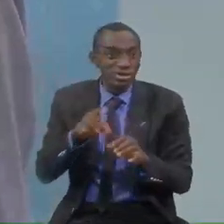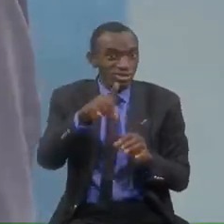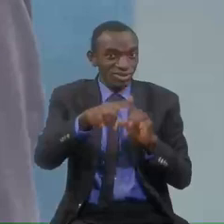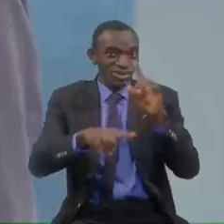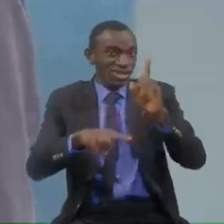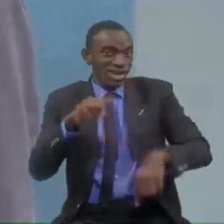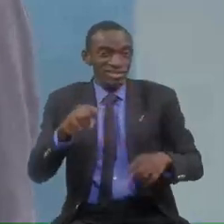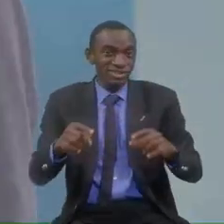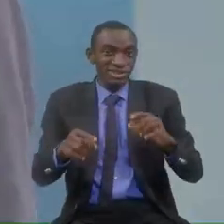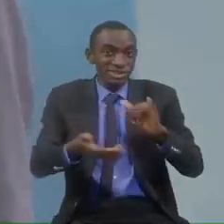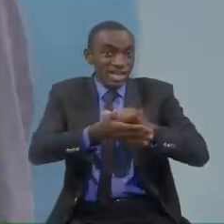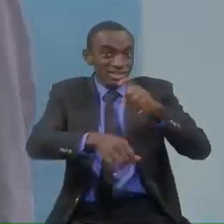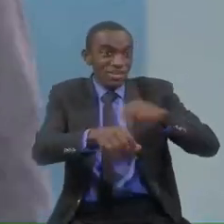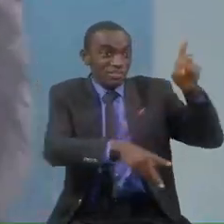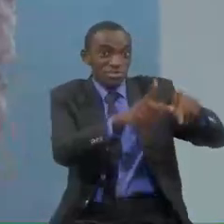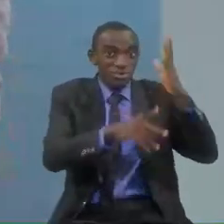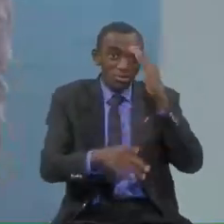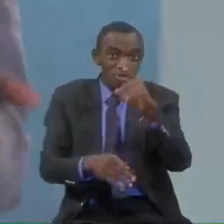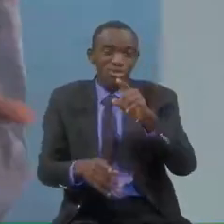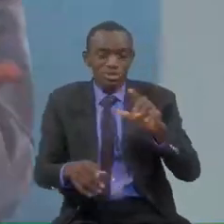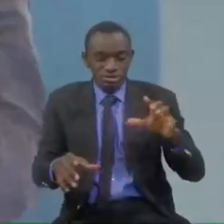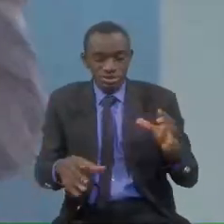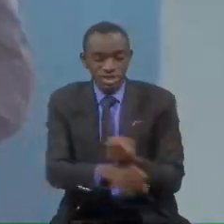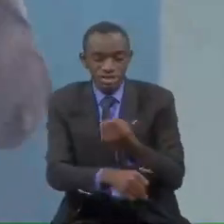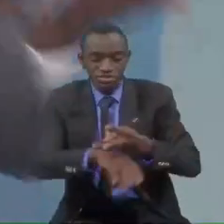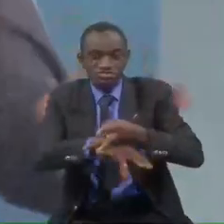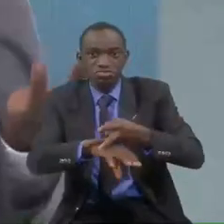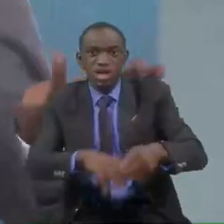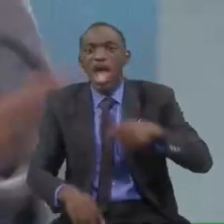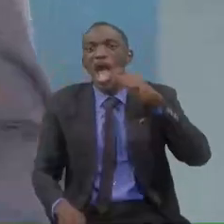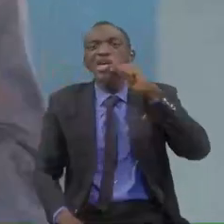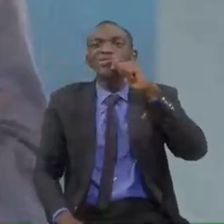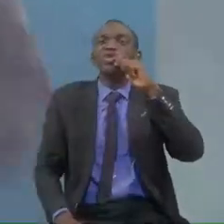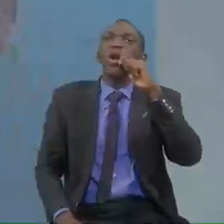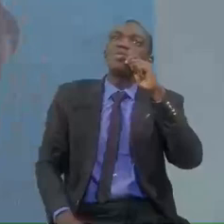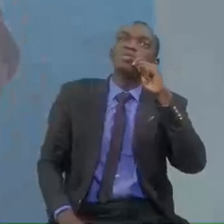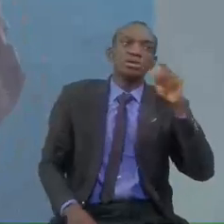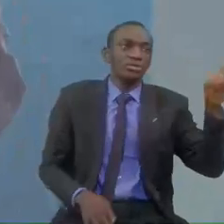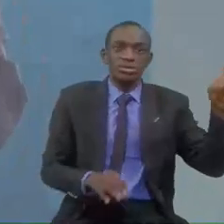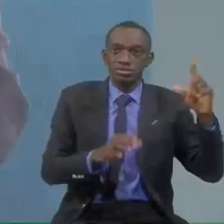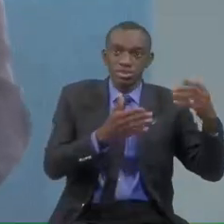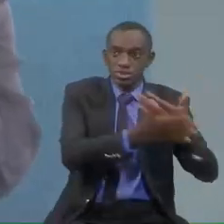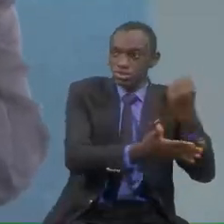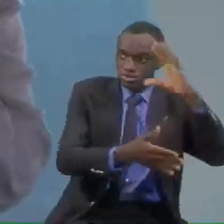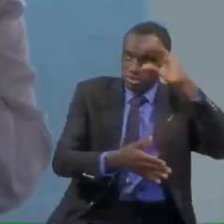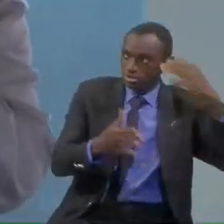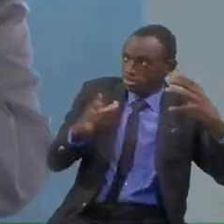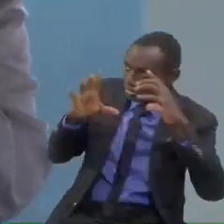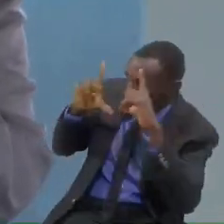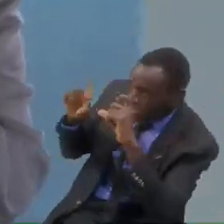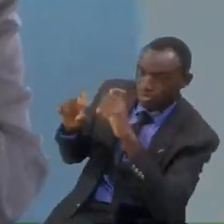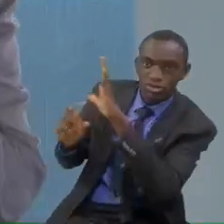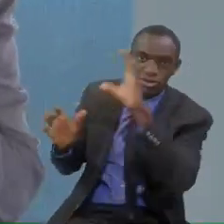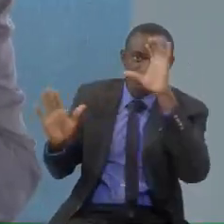prendre le long cure-dent dans la bouche et aller vous promener et on prend votre image, on la montre au monde entier.